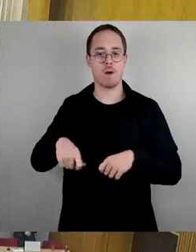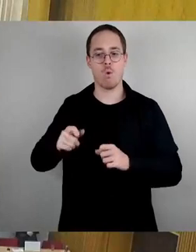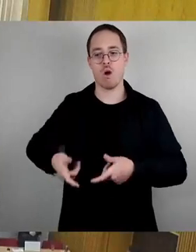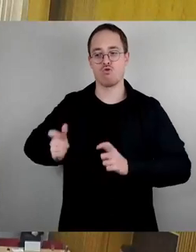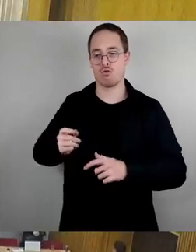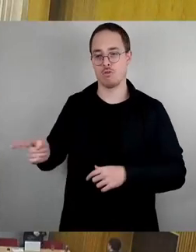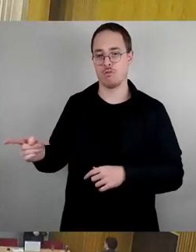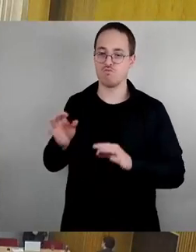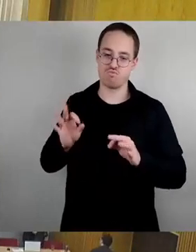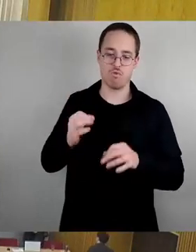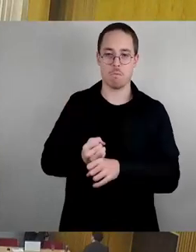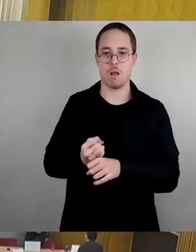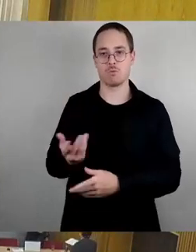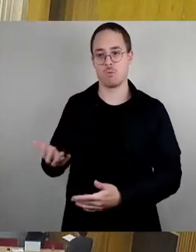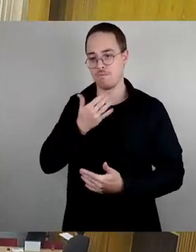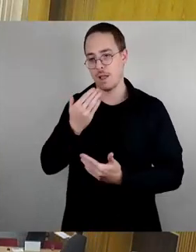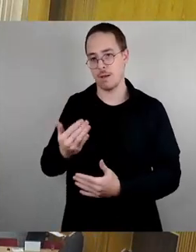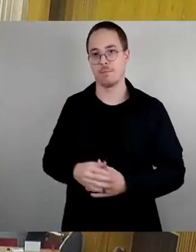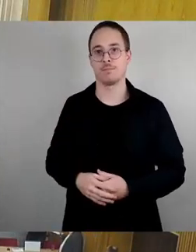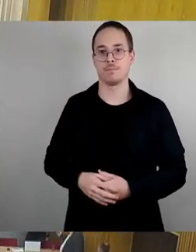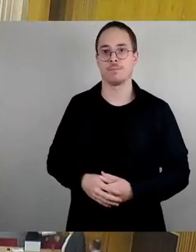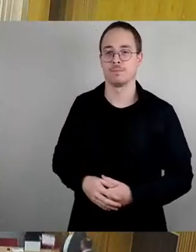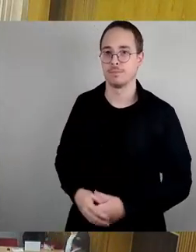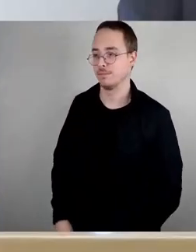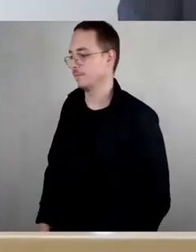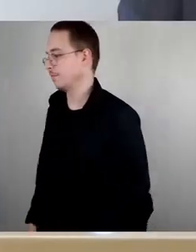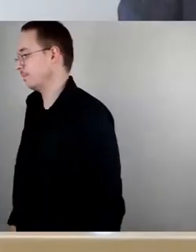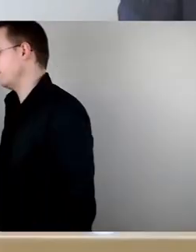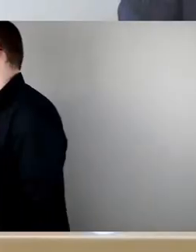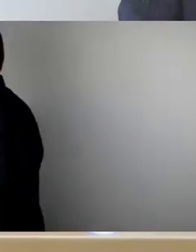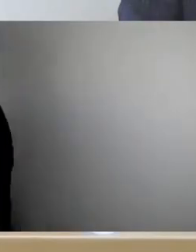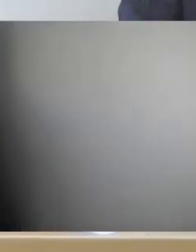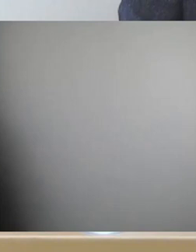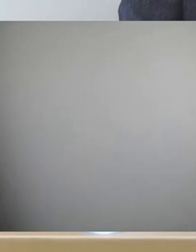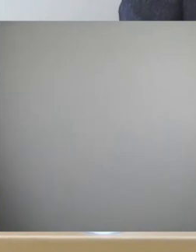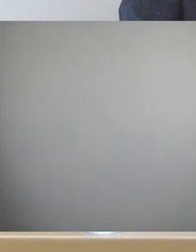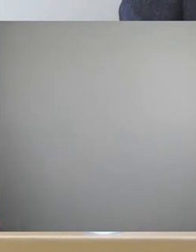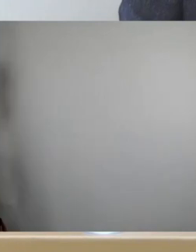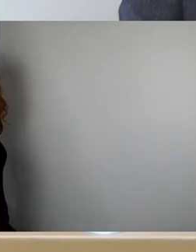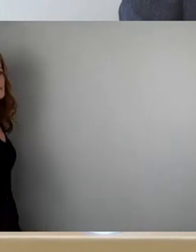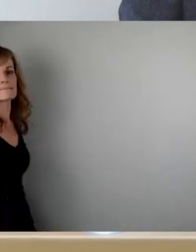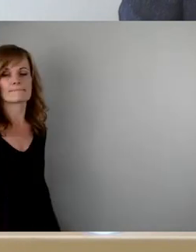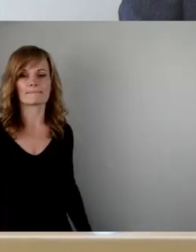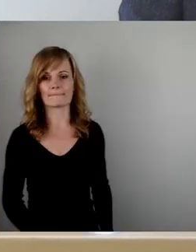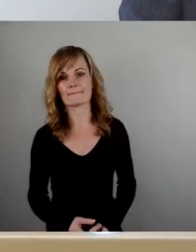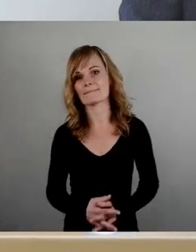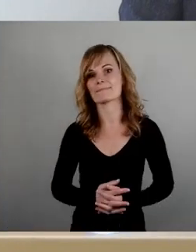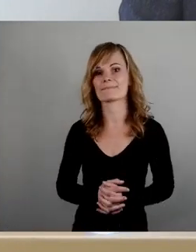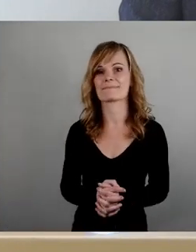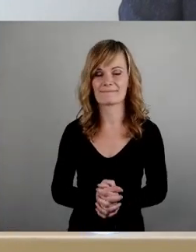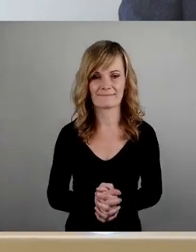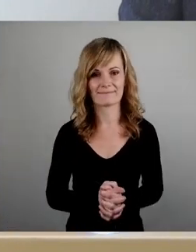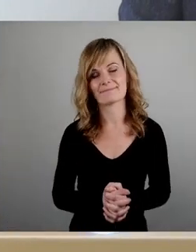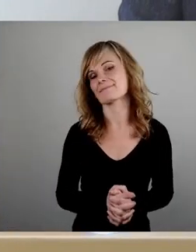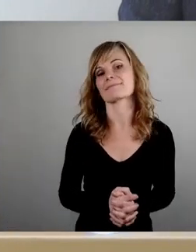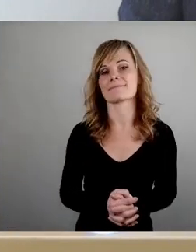Vielen Dank. Dann würden wir jetzt zur Einbringung, wenn gewünscht, der Änderungs- oder Ergänzungsanträge